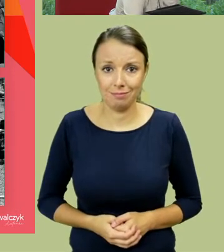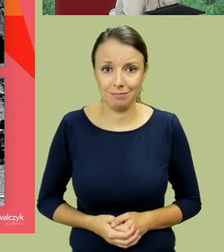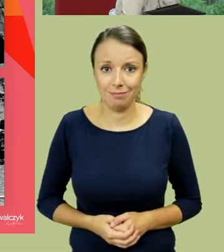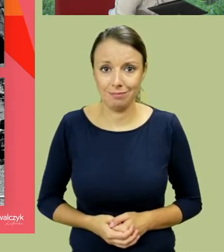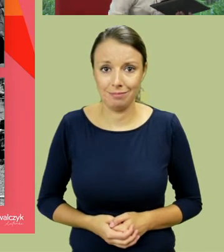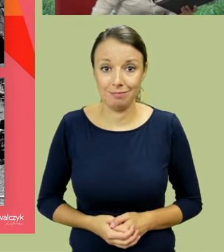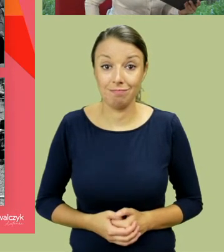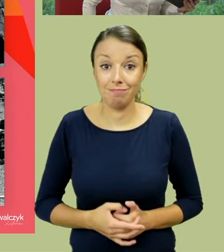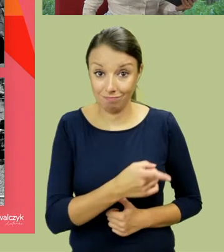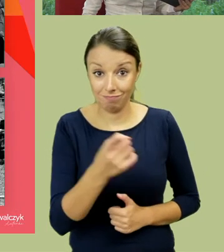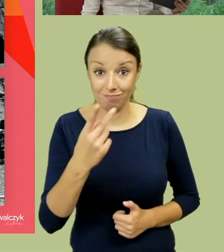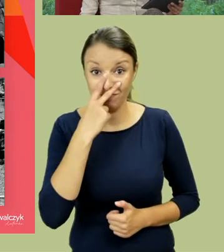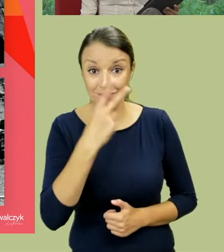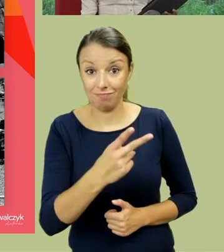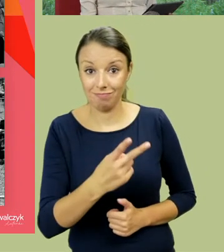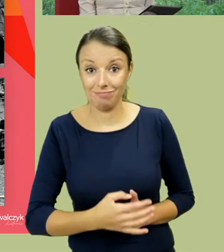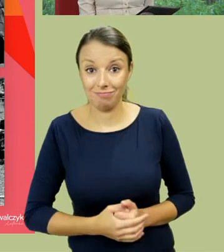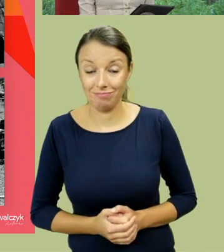mają Państwo